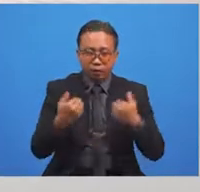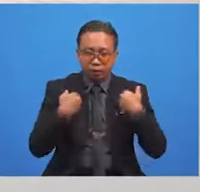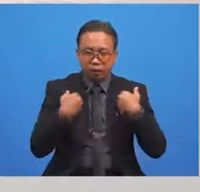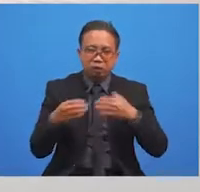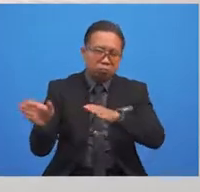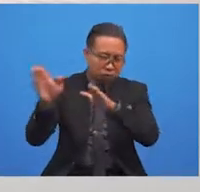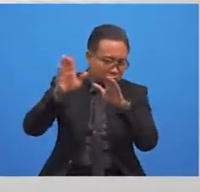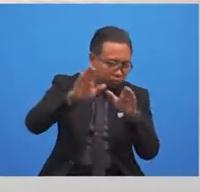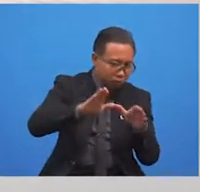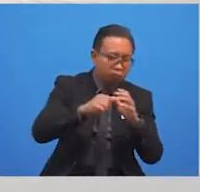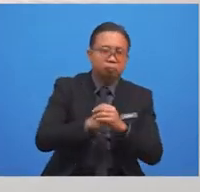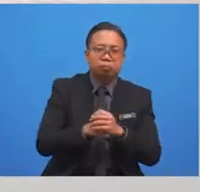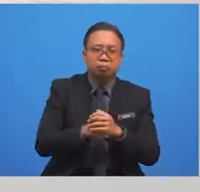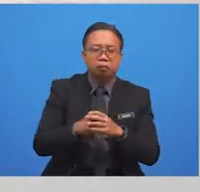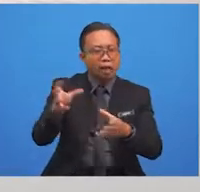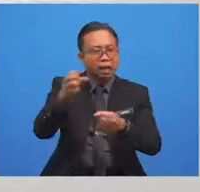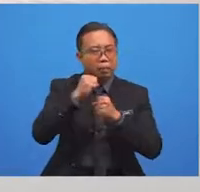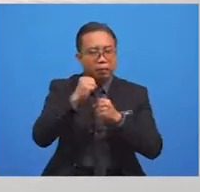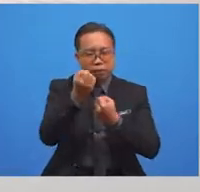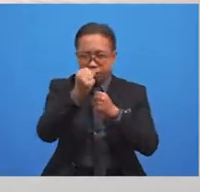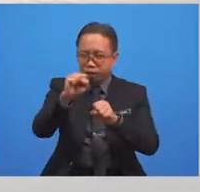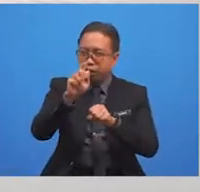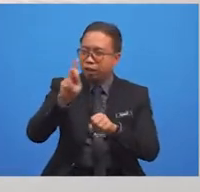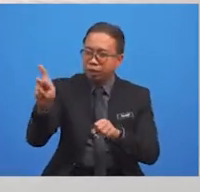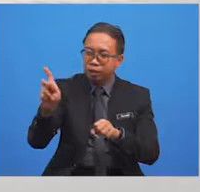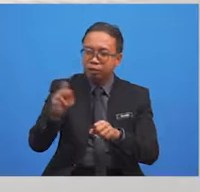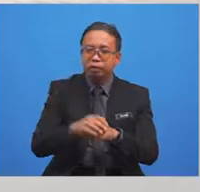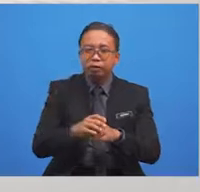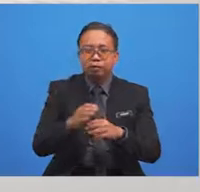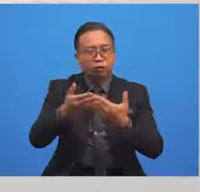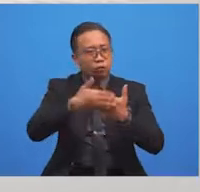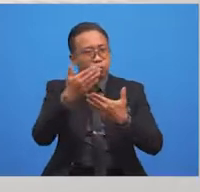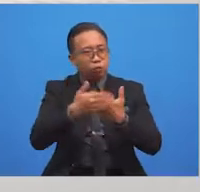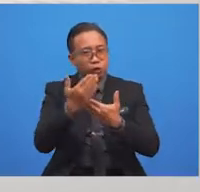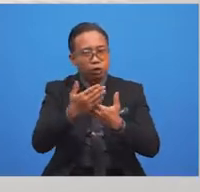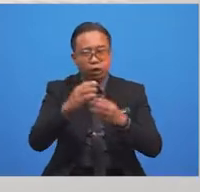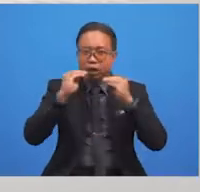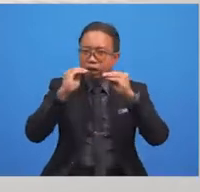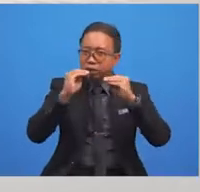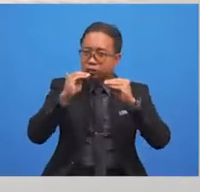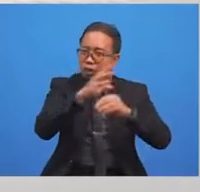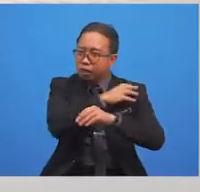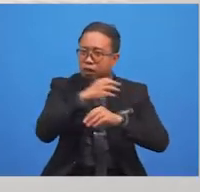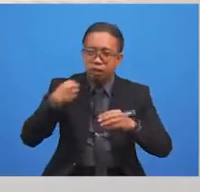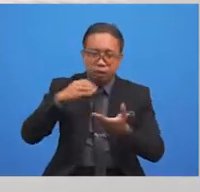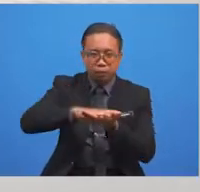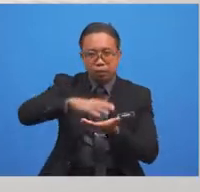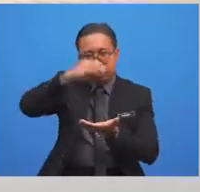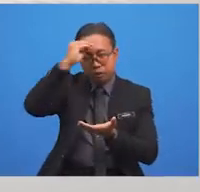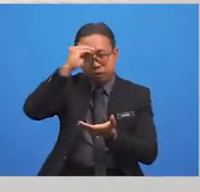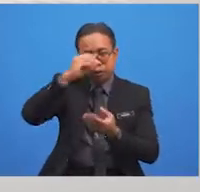terancam. Ia juga dapat menyediakan kemudahan pengajaran dan